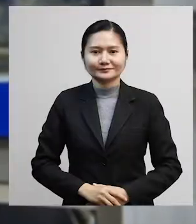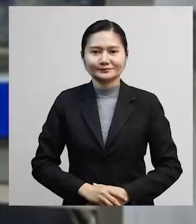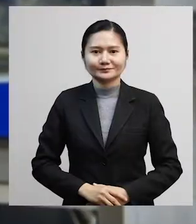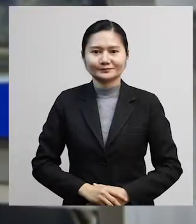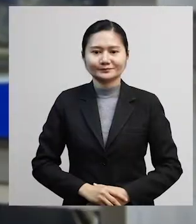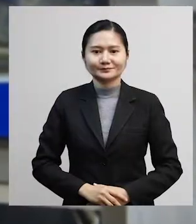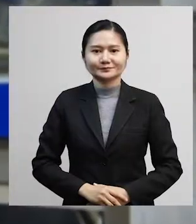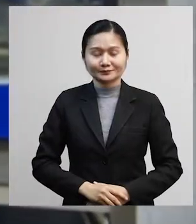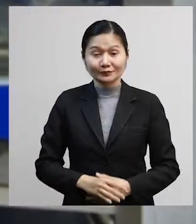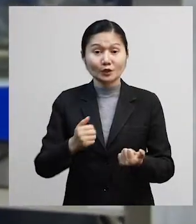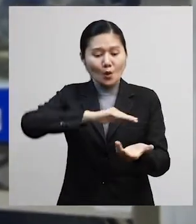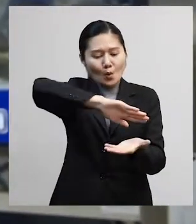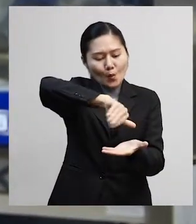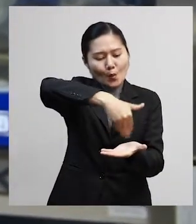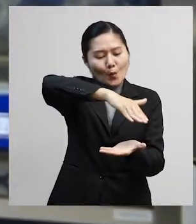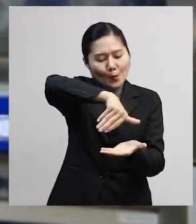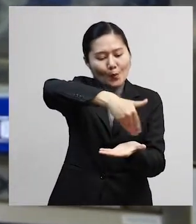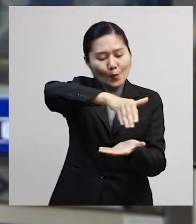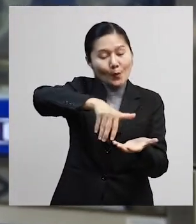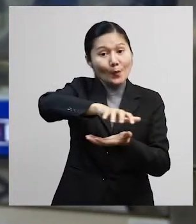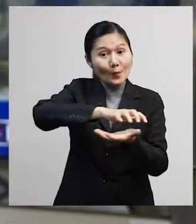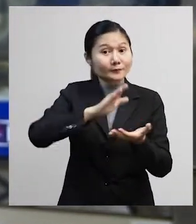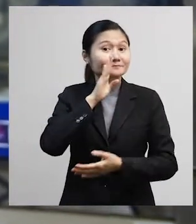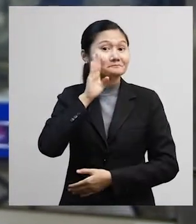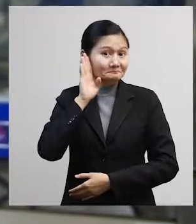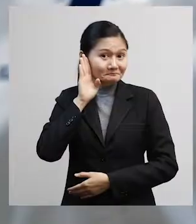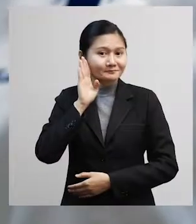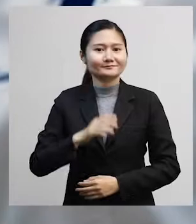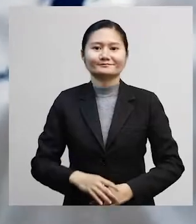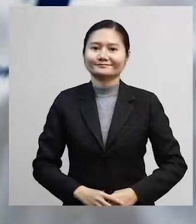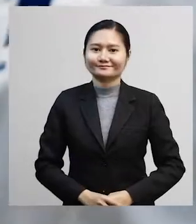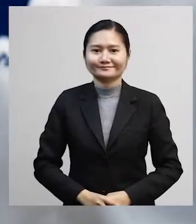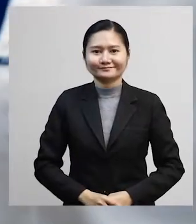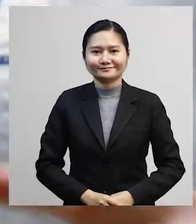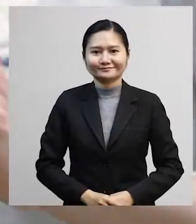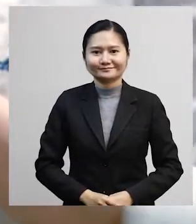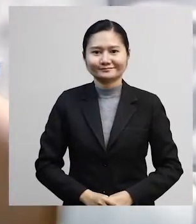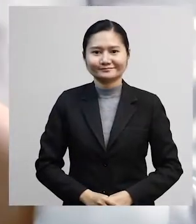ตอนนี้ก็ตีแค่ให้ส่วนผสมเขาเข้ากันดีเท่านั้นเองค่ะ